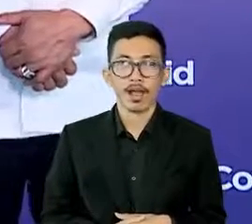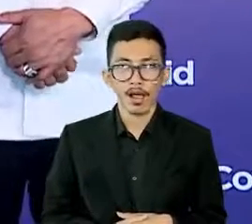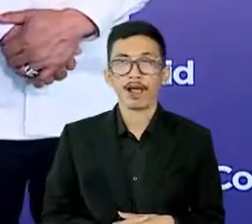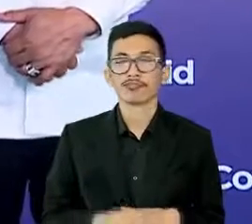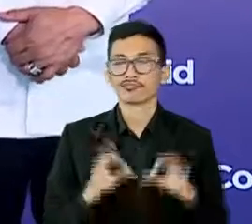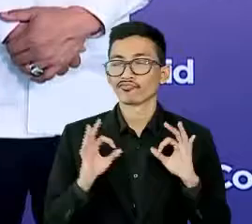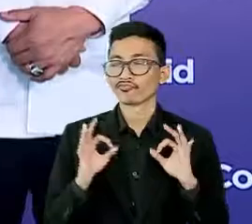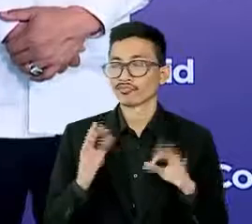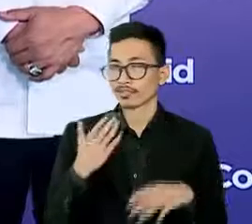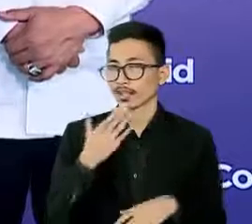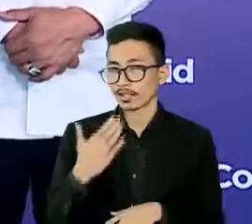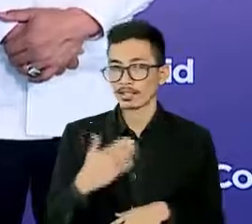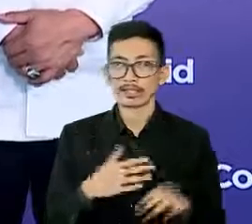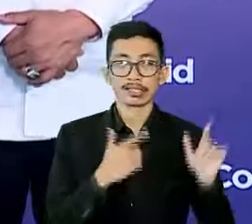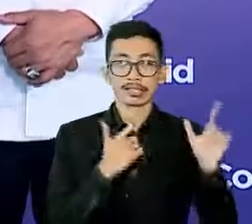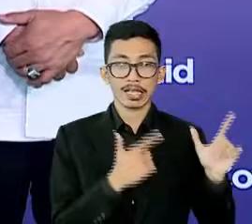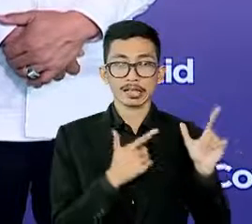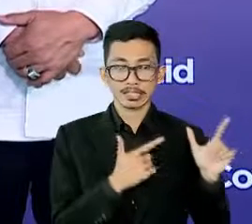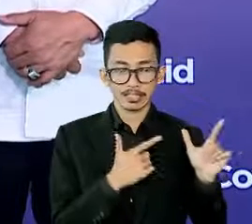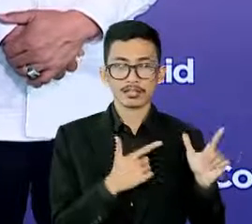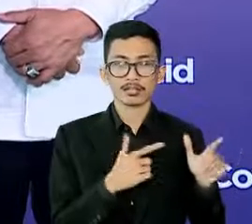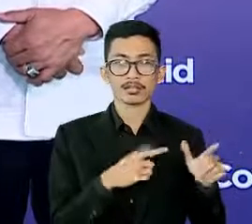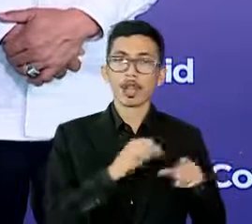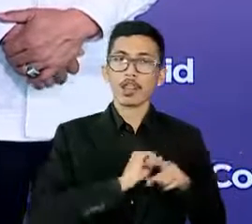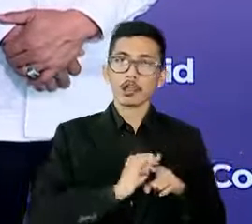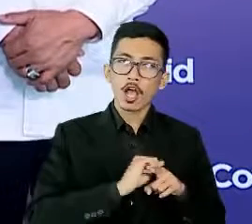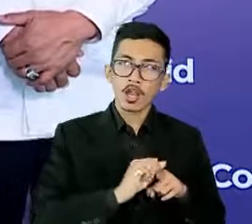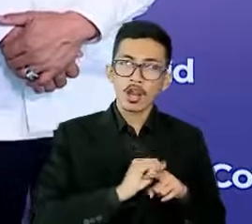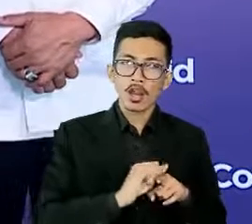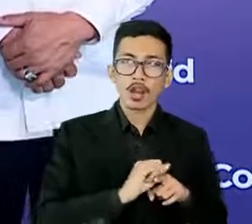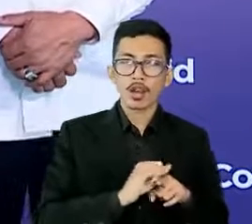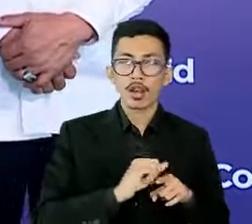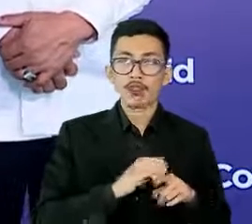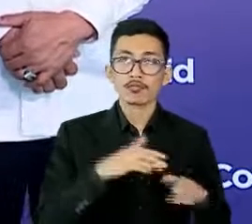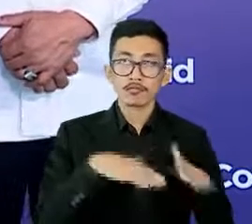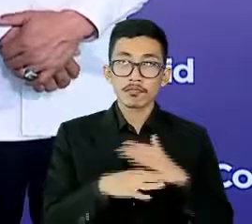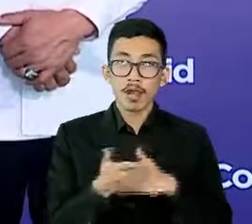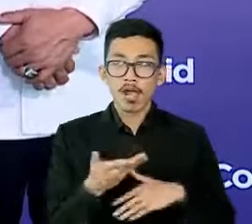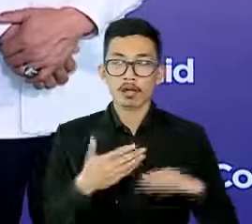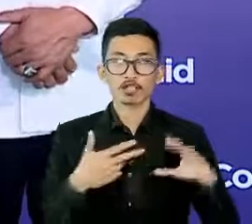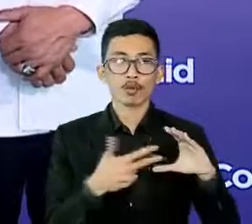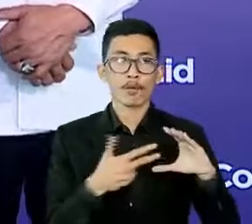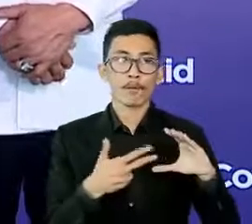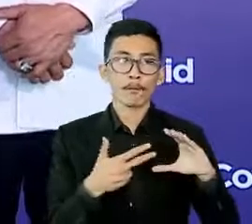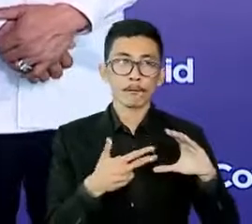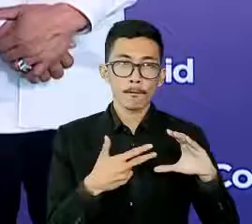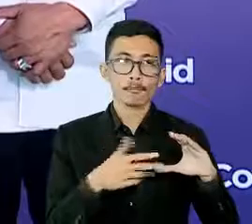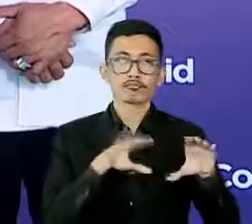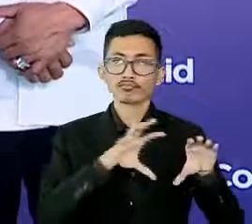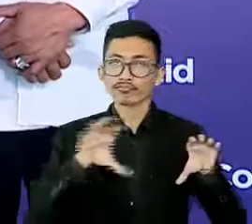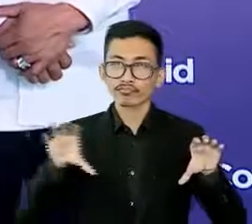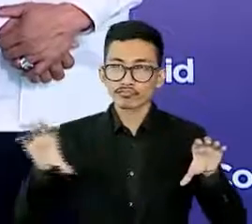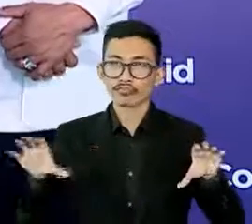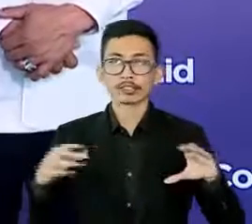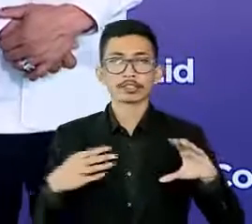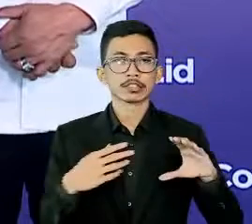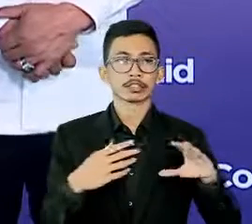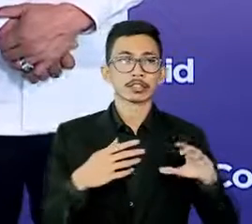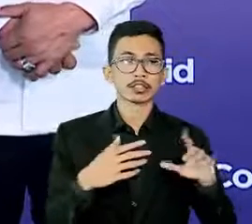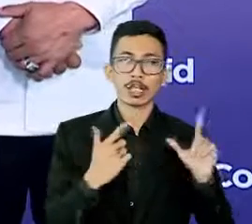memberikan pelatihan secara Zoom kepada seluruh tracer TNI AU Hai